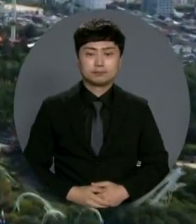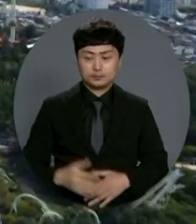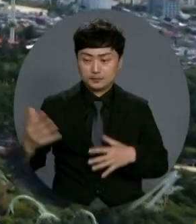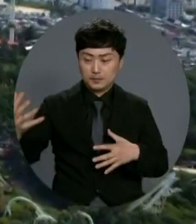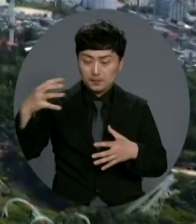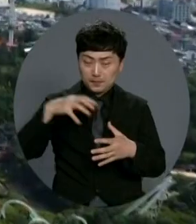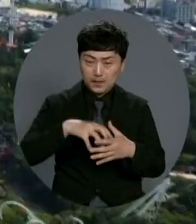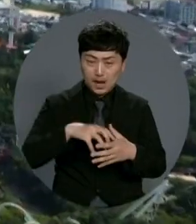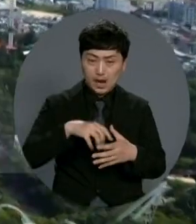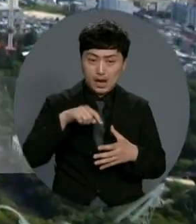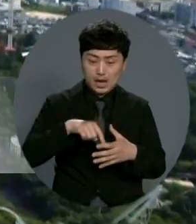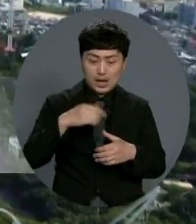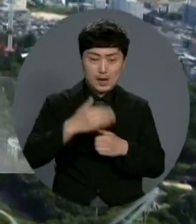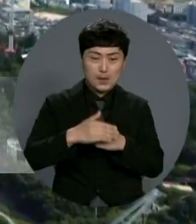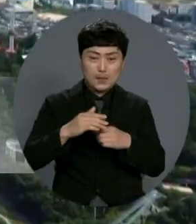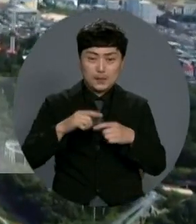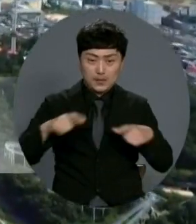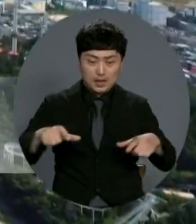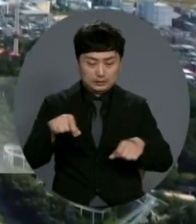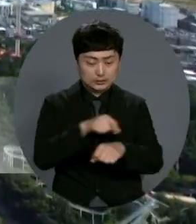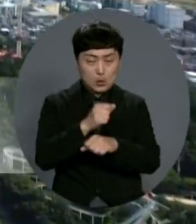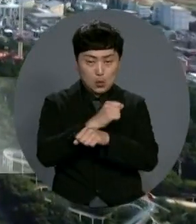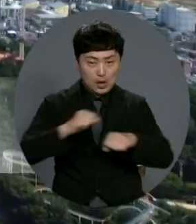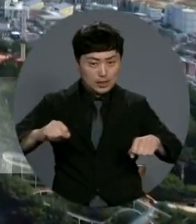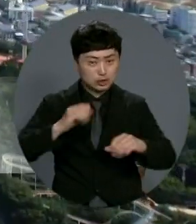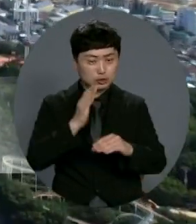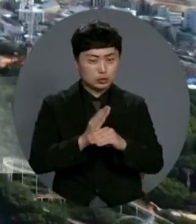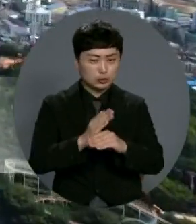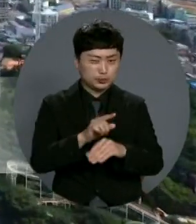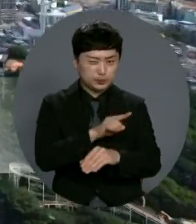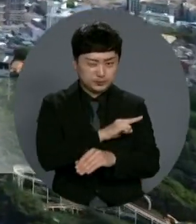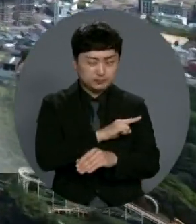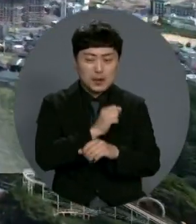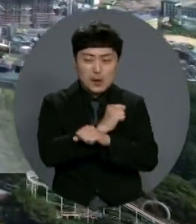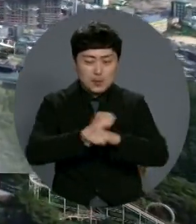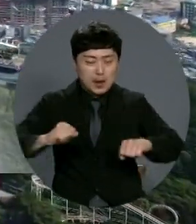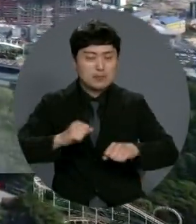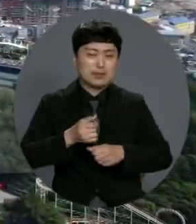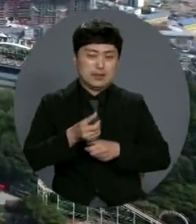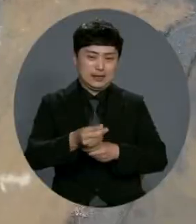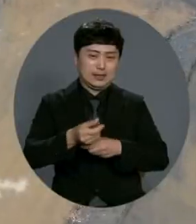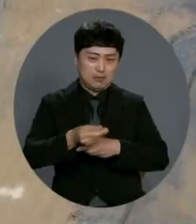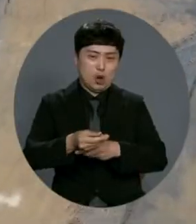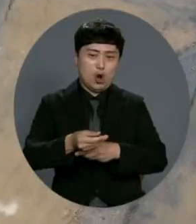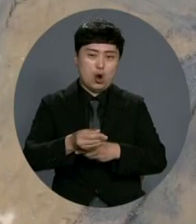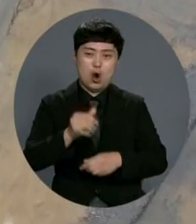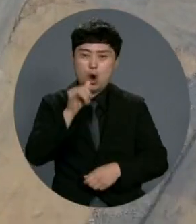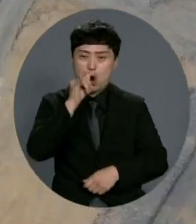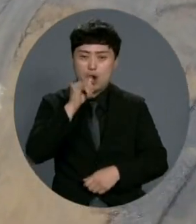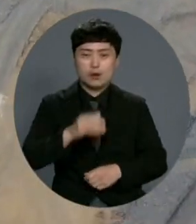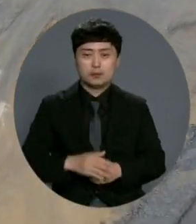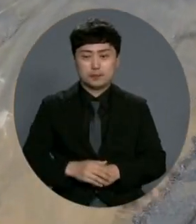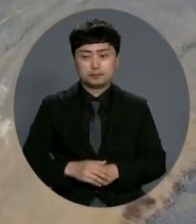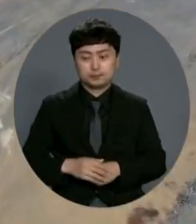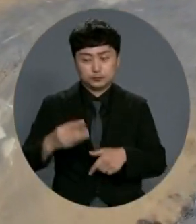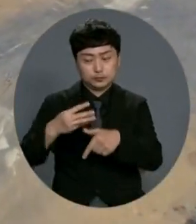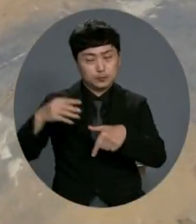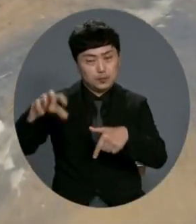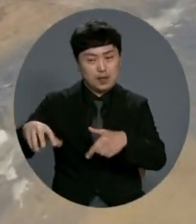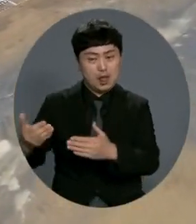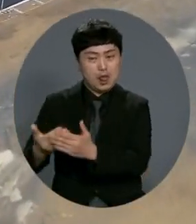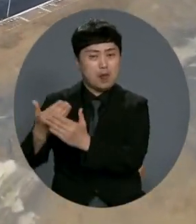군위군의 편입으로 대구시는 전국 특광역시 중 가장 넓은 땅을 가지게 됩니다. 상대적으로 개발이 안 된